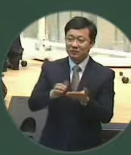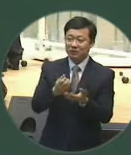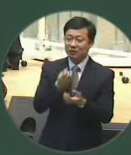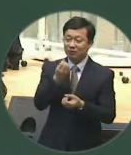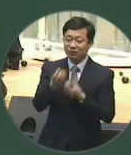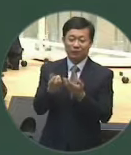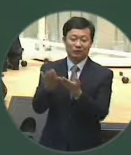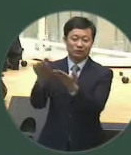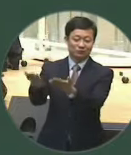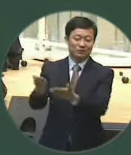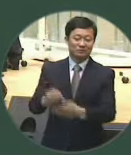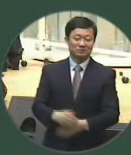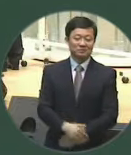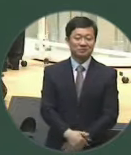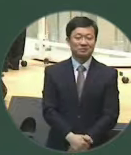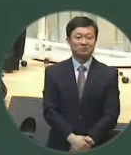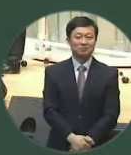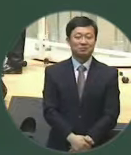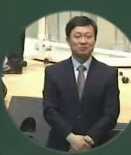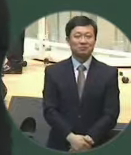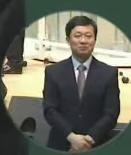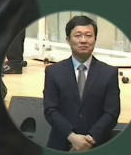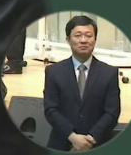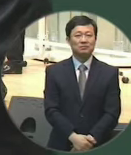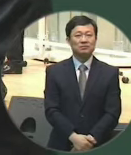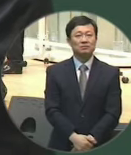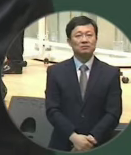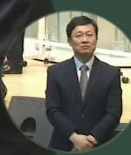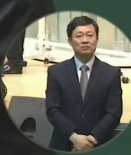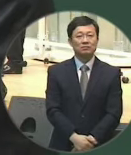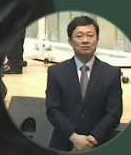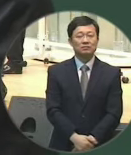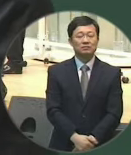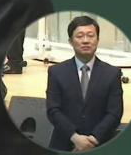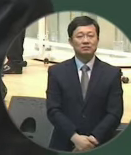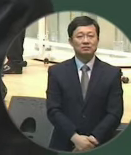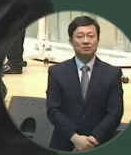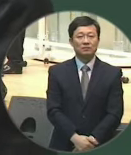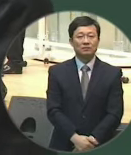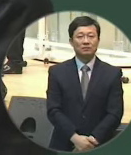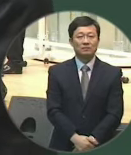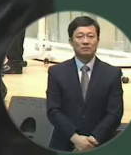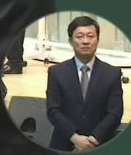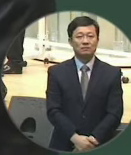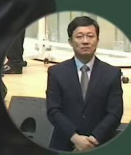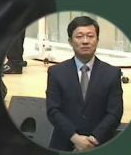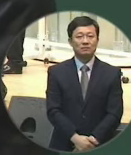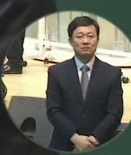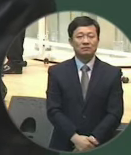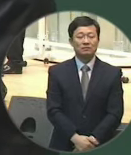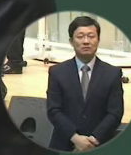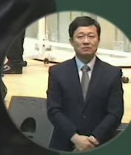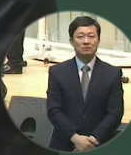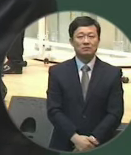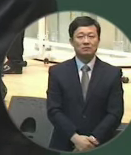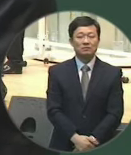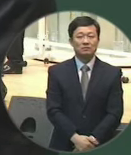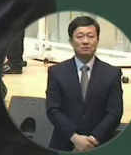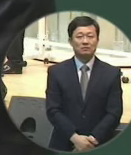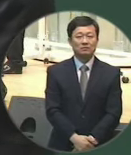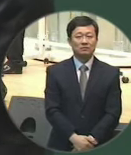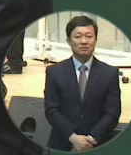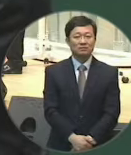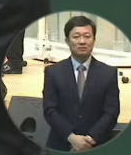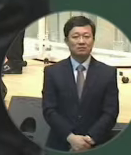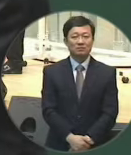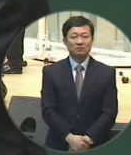하나님의 아들이십니다. It was Peter who had no prior biblical knowledge, but because by the conviction of the Holy Spirit he was able to confess, "You are the Christ, the Son of the